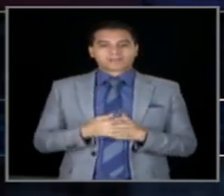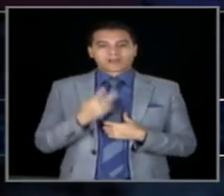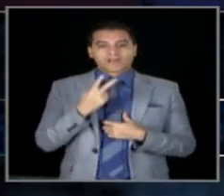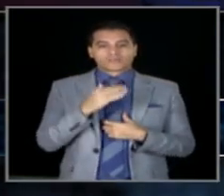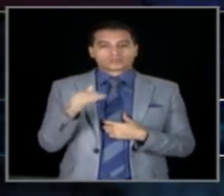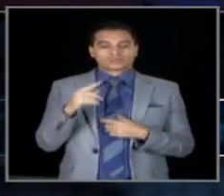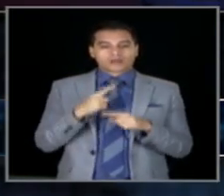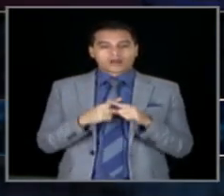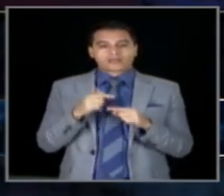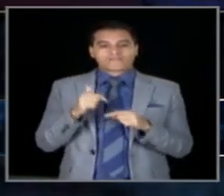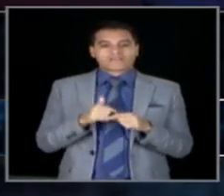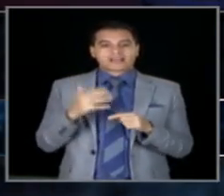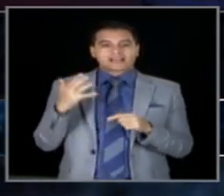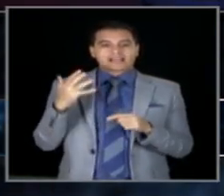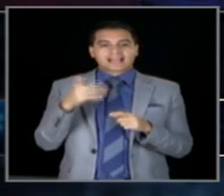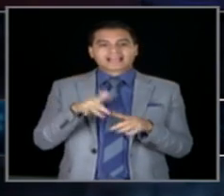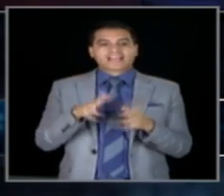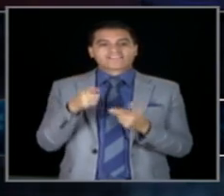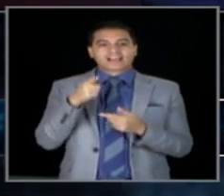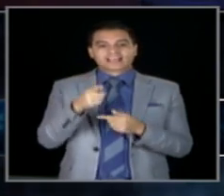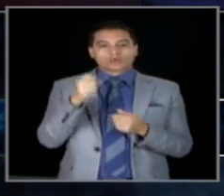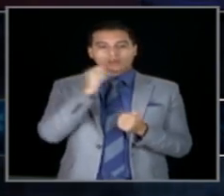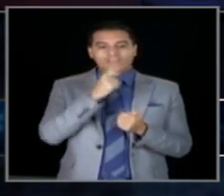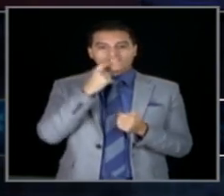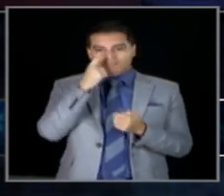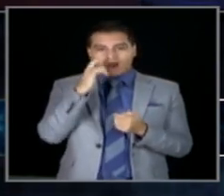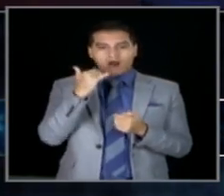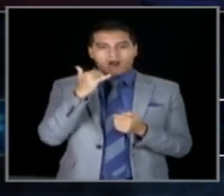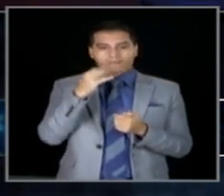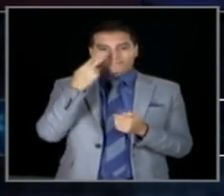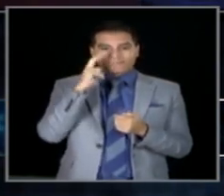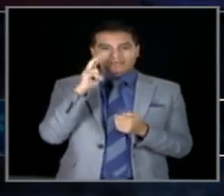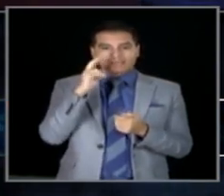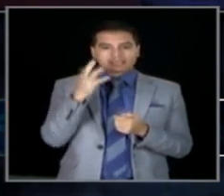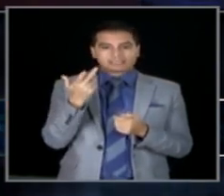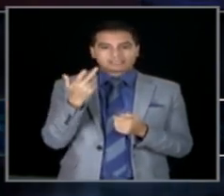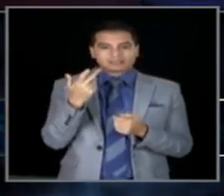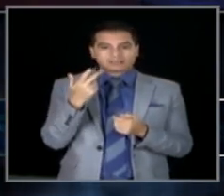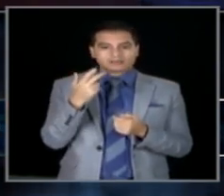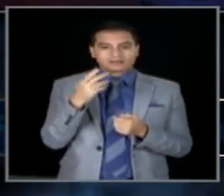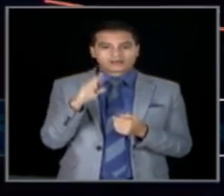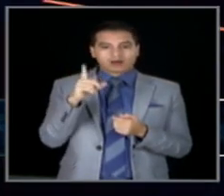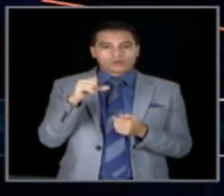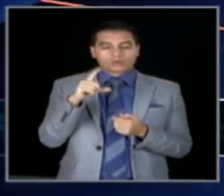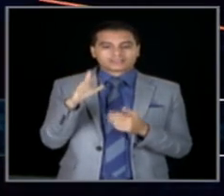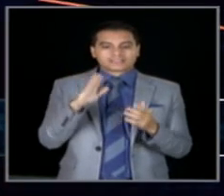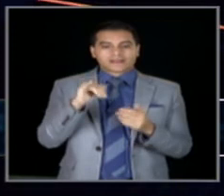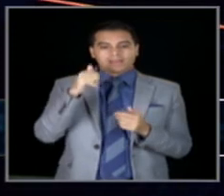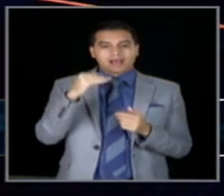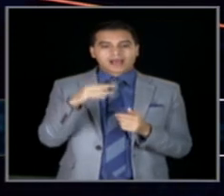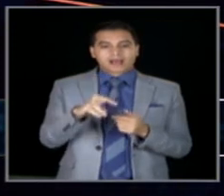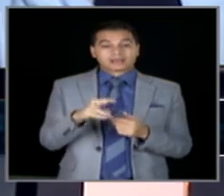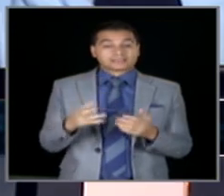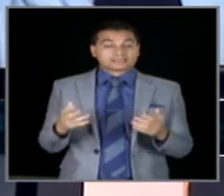2000 ونص. غلط. كيفك أنت يا أغنية الفنانة عربية، فمن هي؟ كارلوس سامحة. غلط.